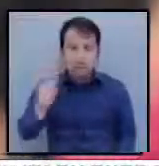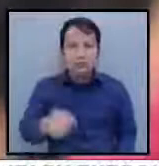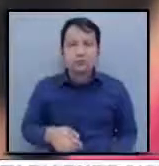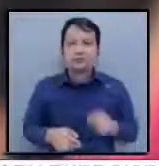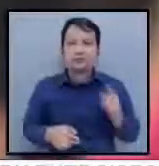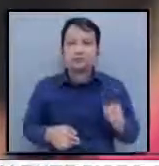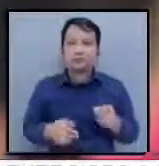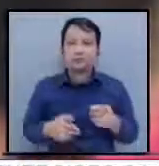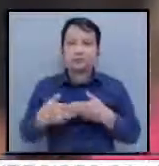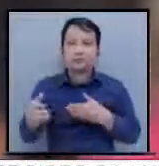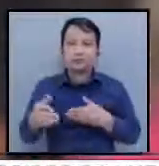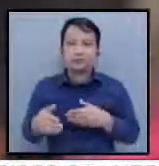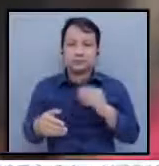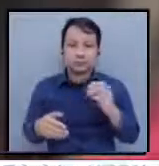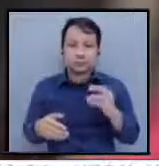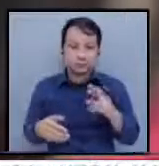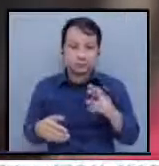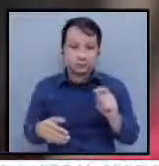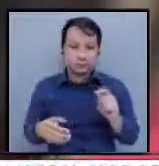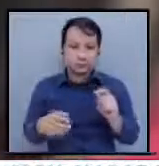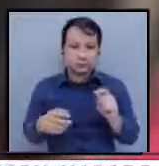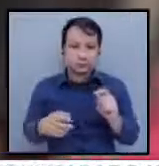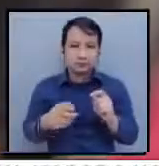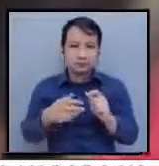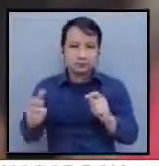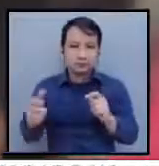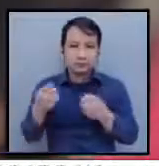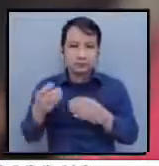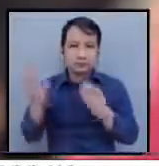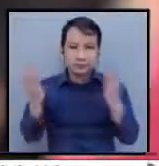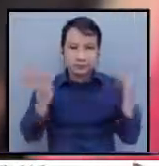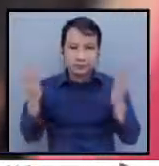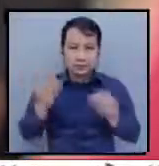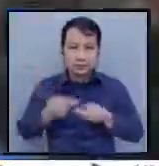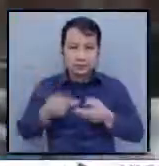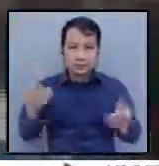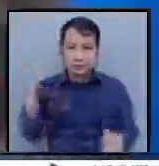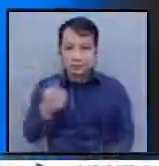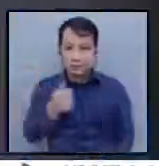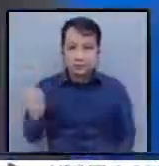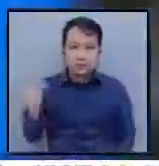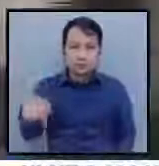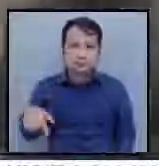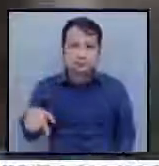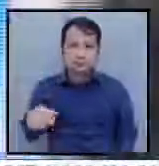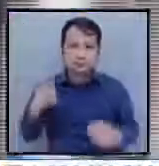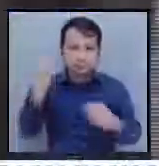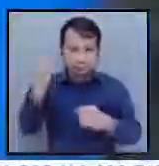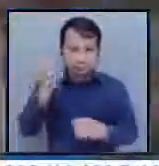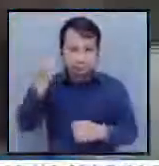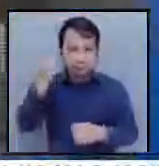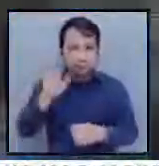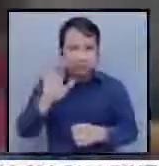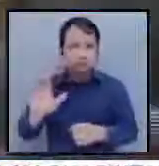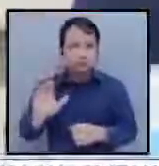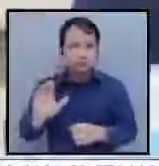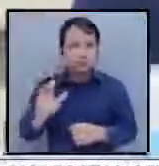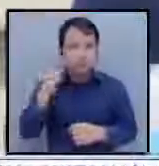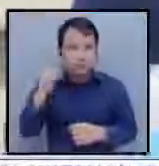na bukod sa MRT, marami pang ibang hatid na serbisyo sa transportasyon ang pamahalaan para sa mamamayang